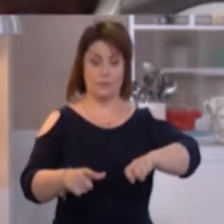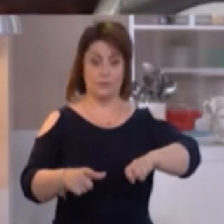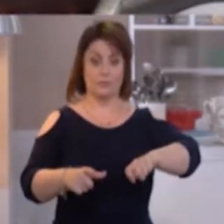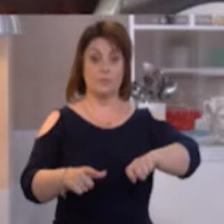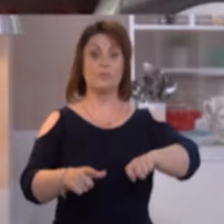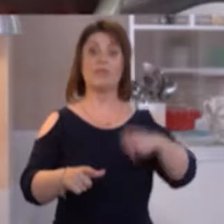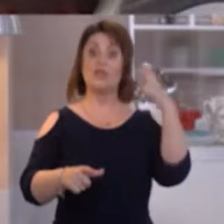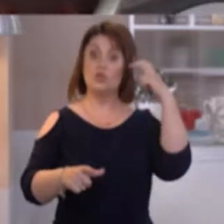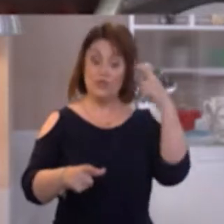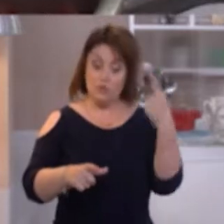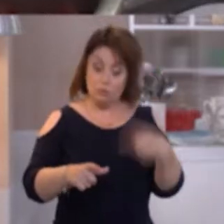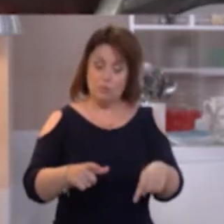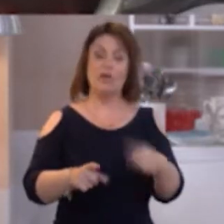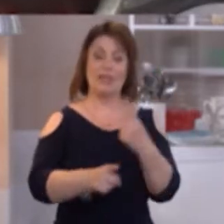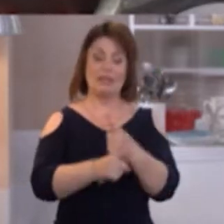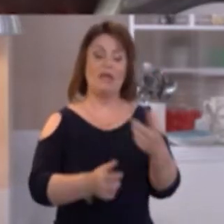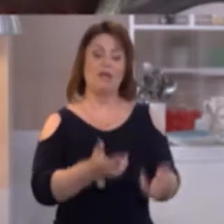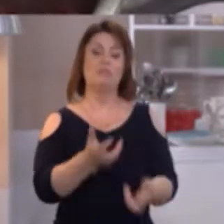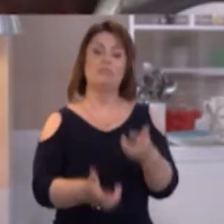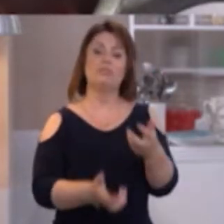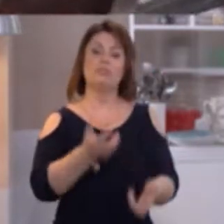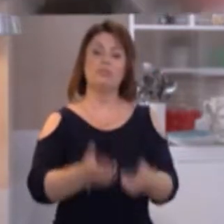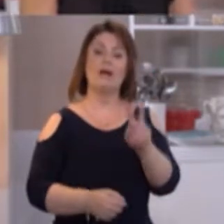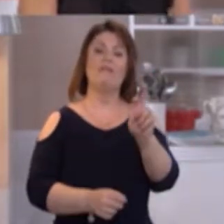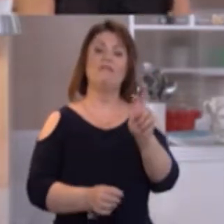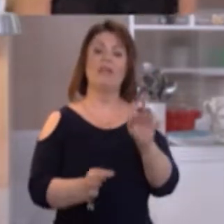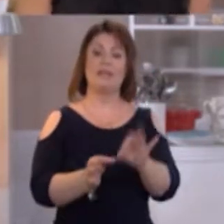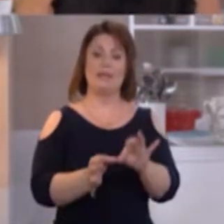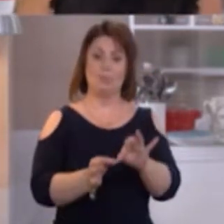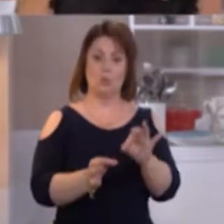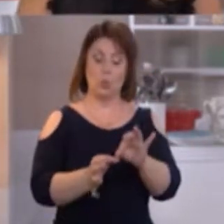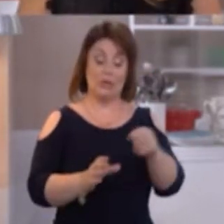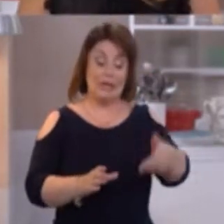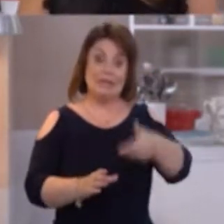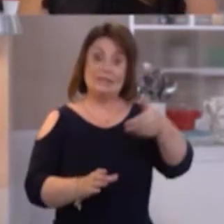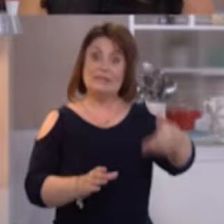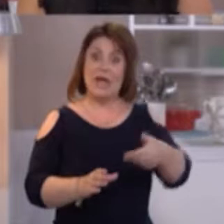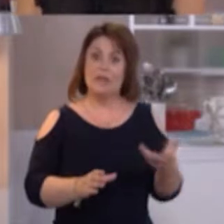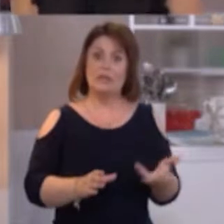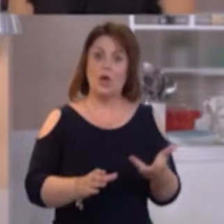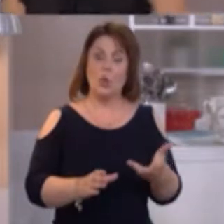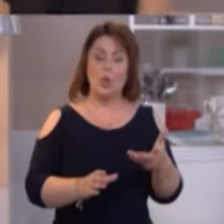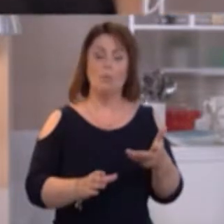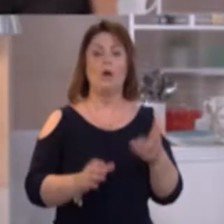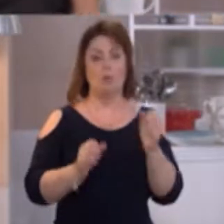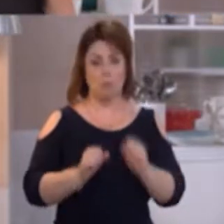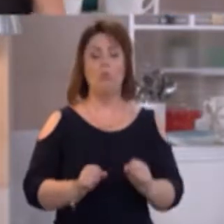ciliegie adesso dovranno bollire per 20 minuti. Per fare questa salsina sarebbe il caso di farla magari anche il giorno prima,